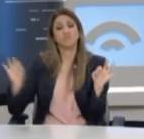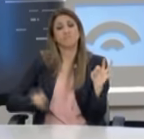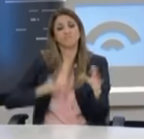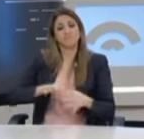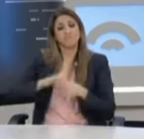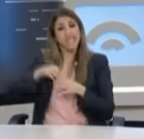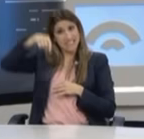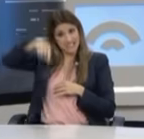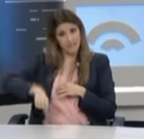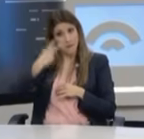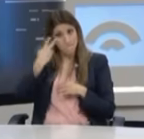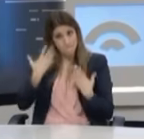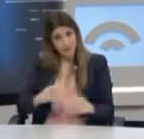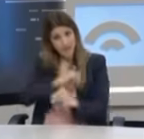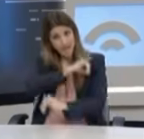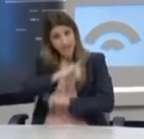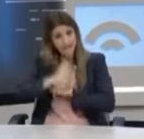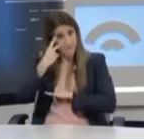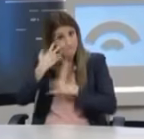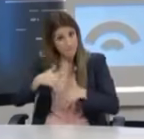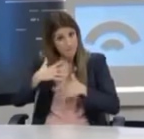το κάνανε. Σήμερα.